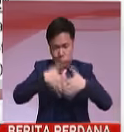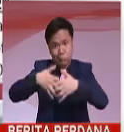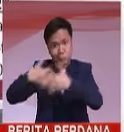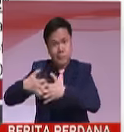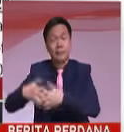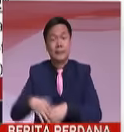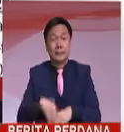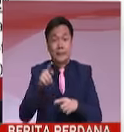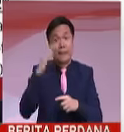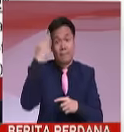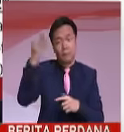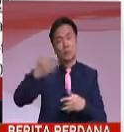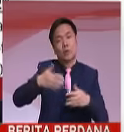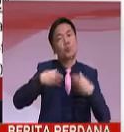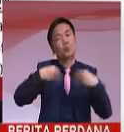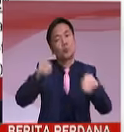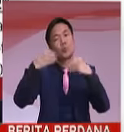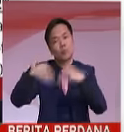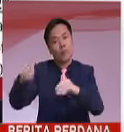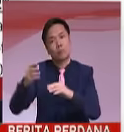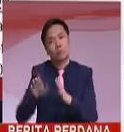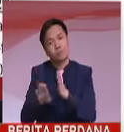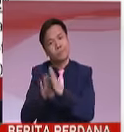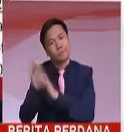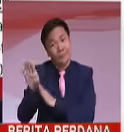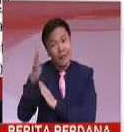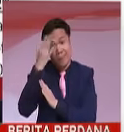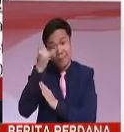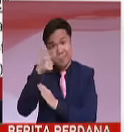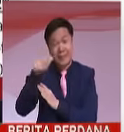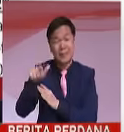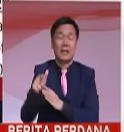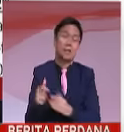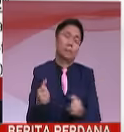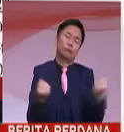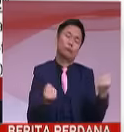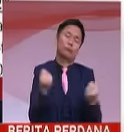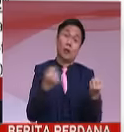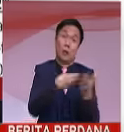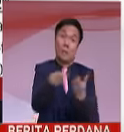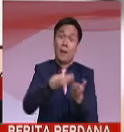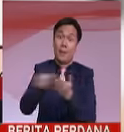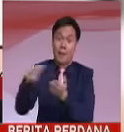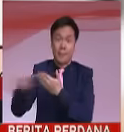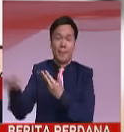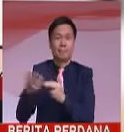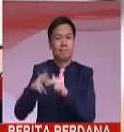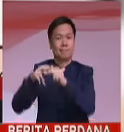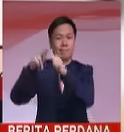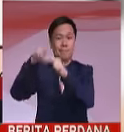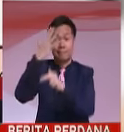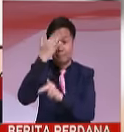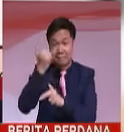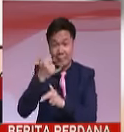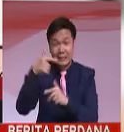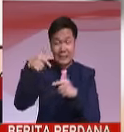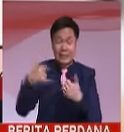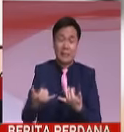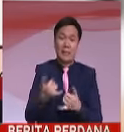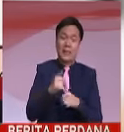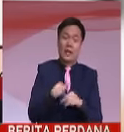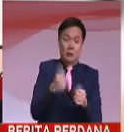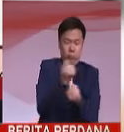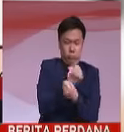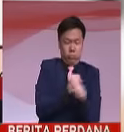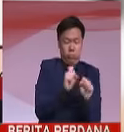jualan akan berterusan tahun depan kerannya pemilikan Christopher sendirian di Jungle meningkat susulan aspek keselamatan ekoran